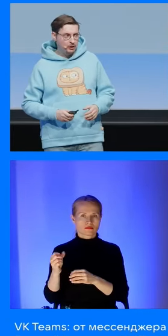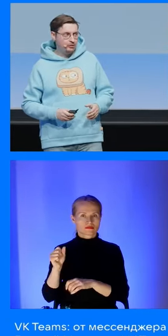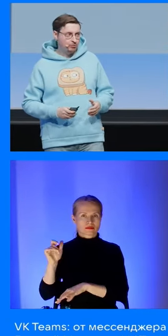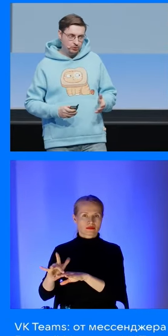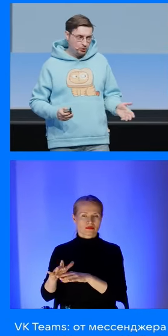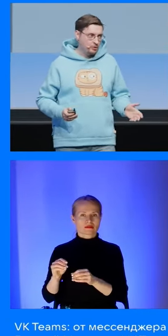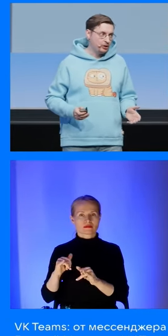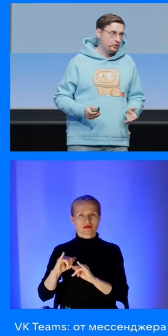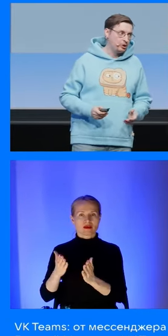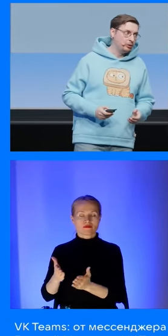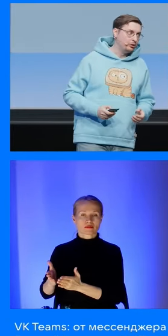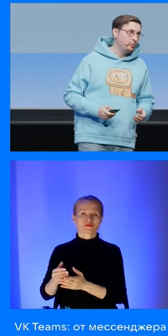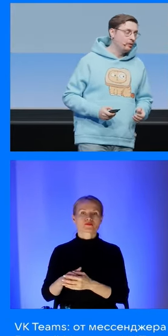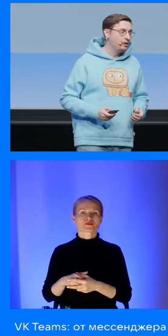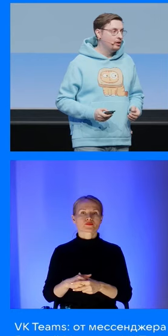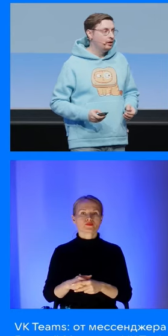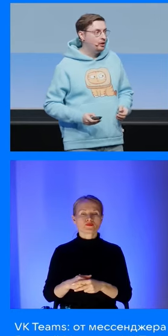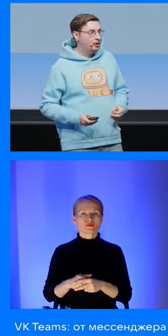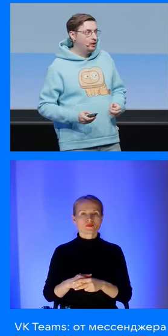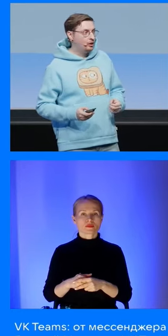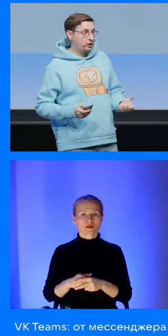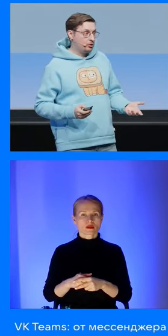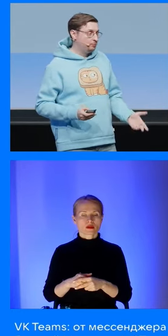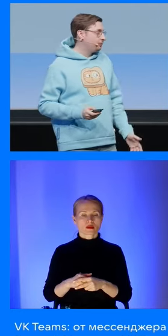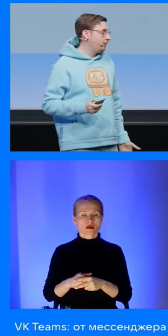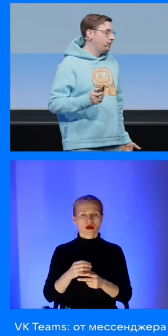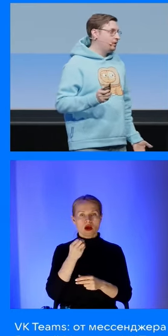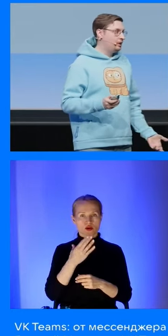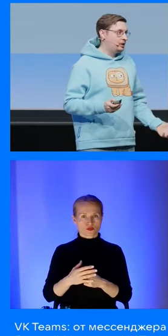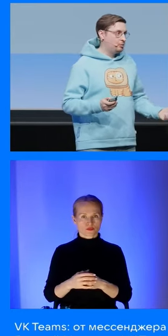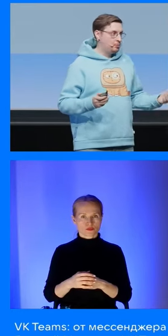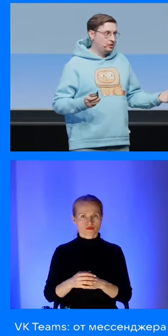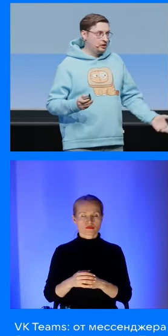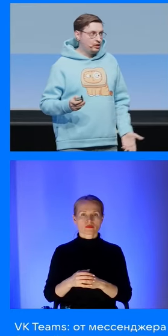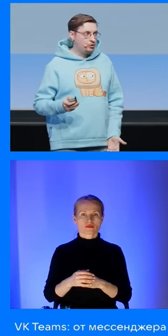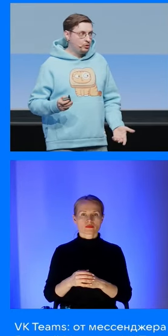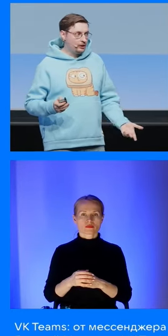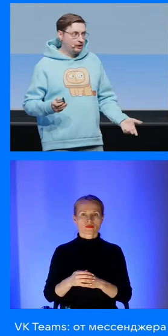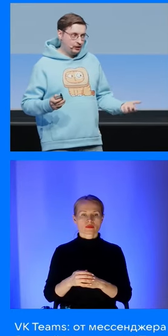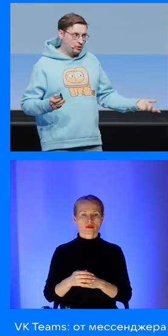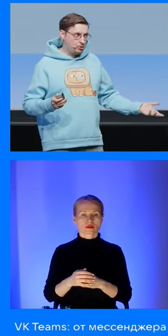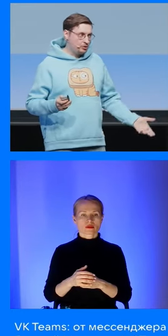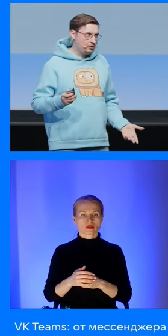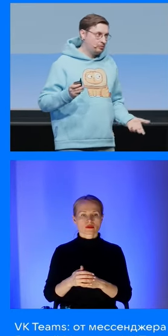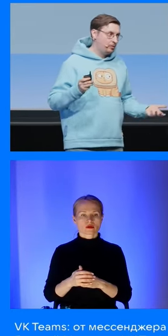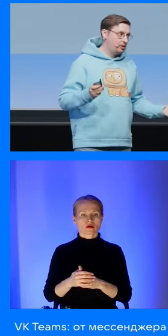система в этом плане тоже весьма надежно работает. Хорошо. Это есть. Чего не хватает?